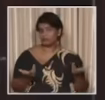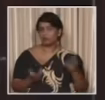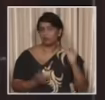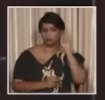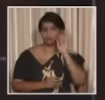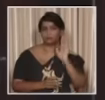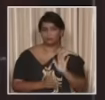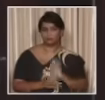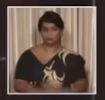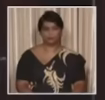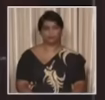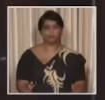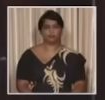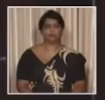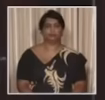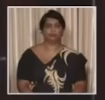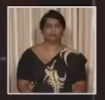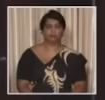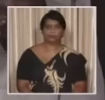මම දැනගන්න කැමතියි ඔබතුමාට.